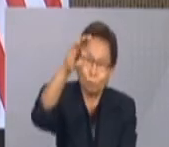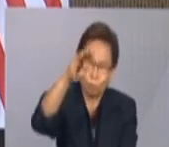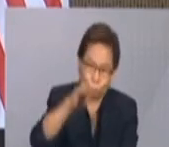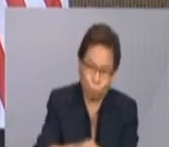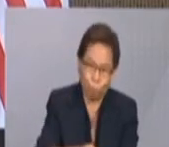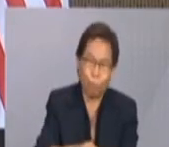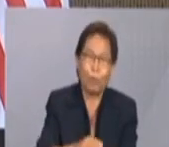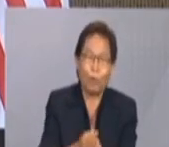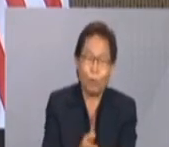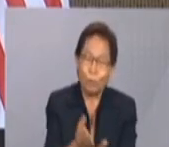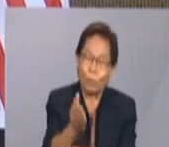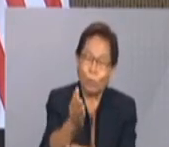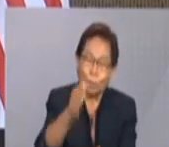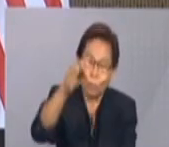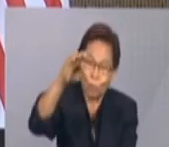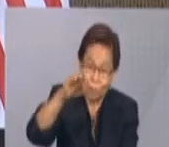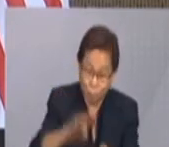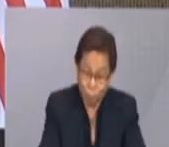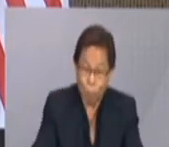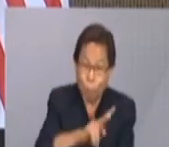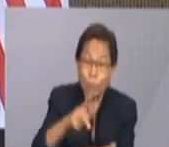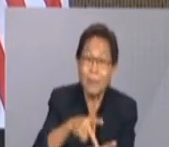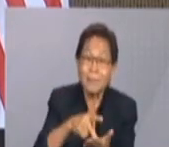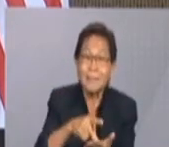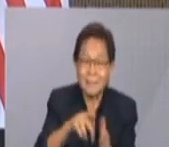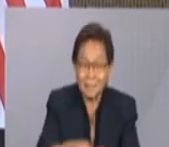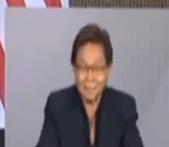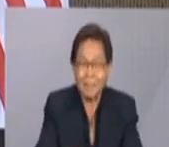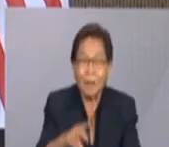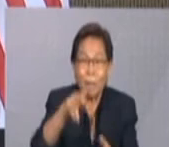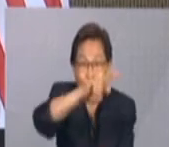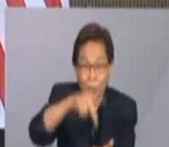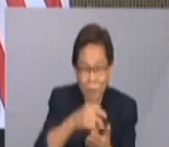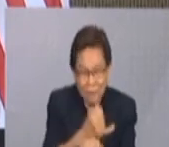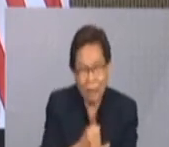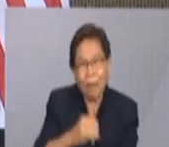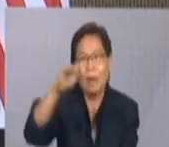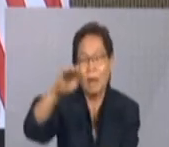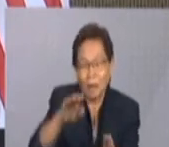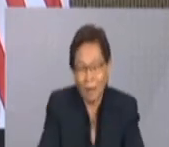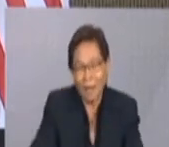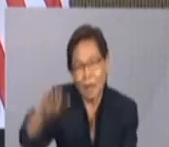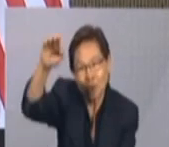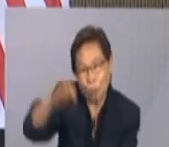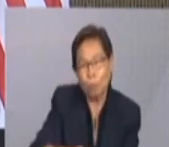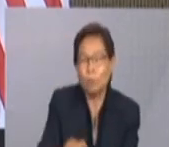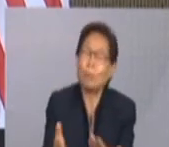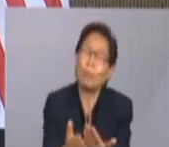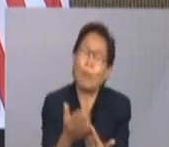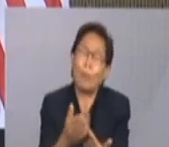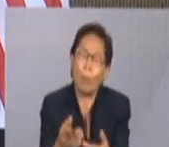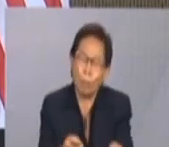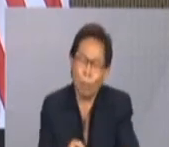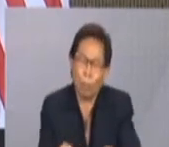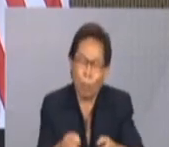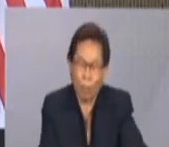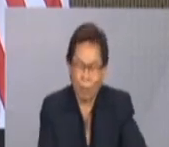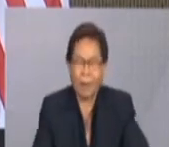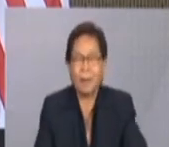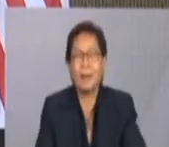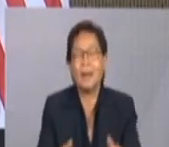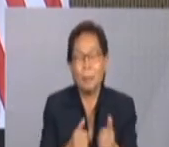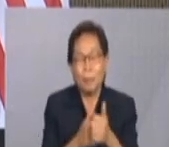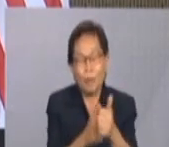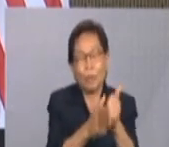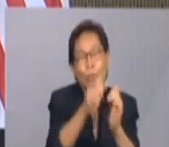ke anak di pusat penjagaan dan lebih mudahlah untuk penjaga mengurus ada anak ini mengikut e-shop